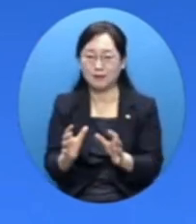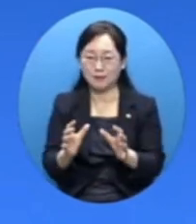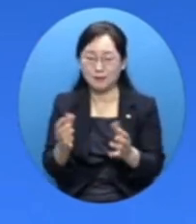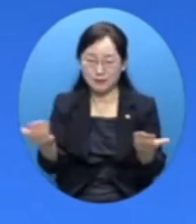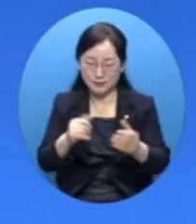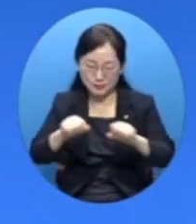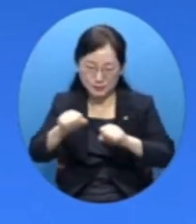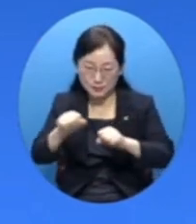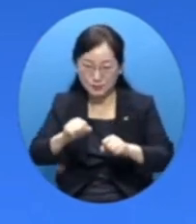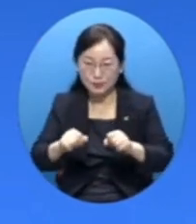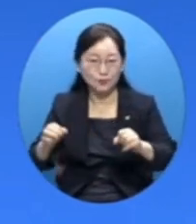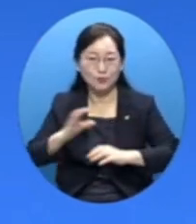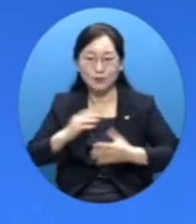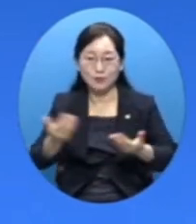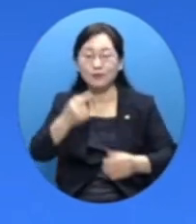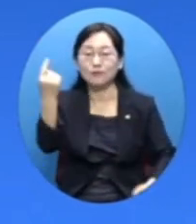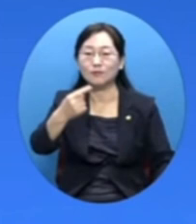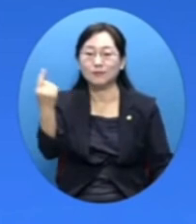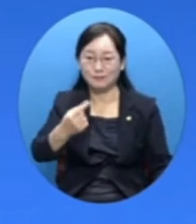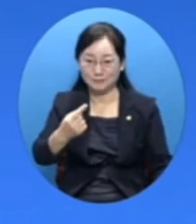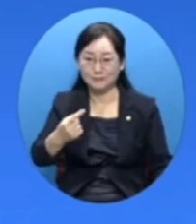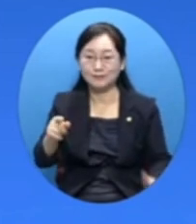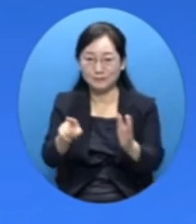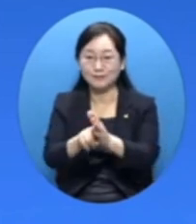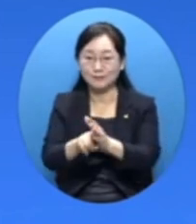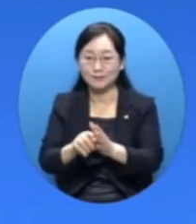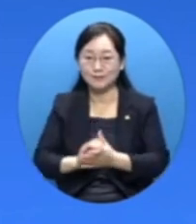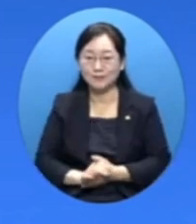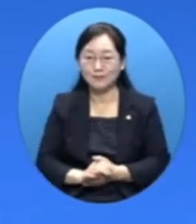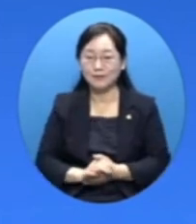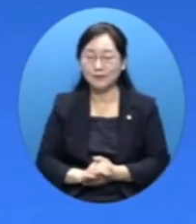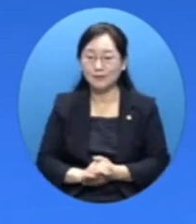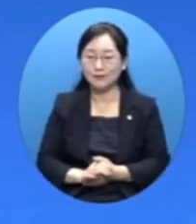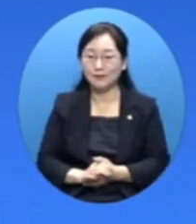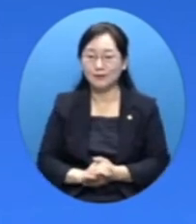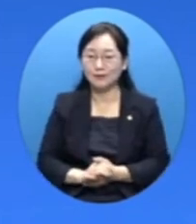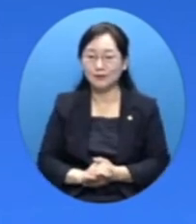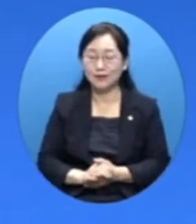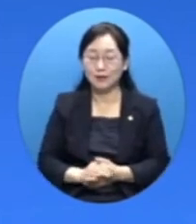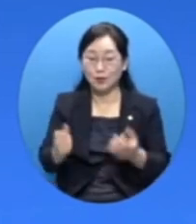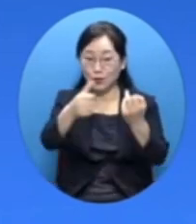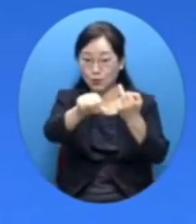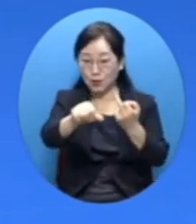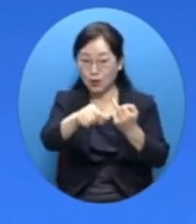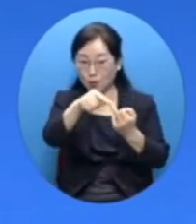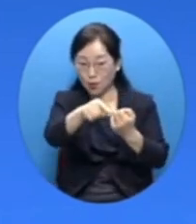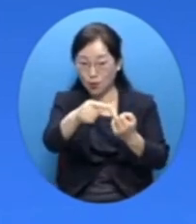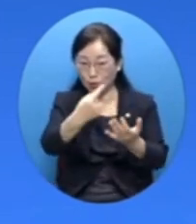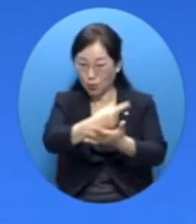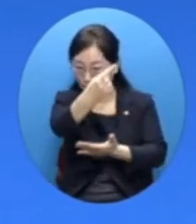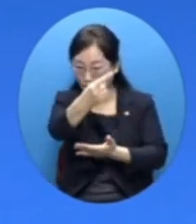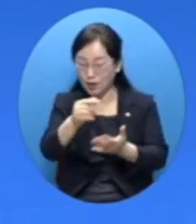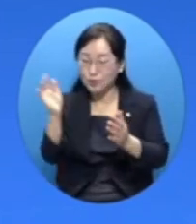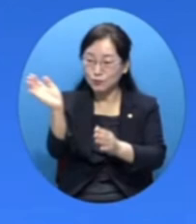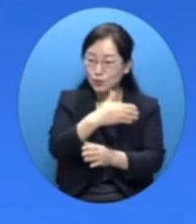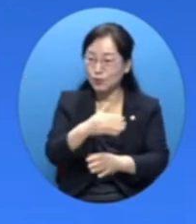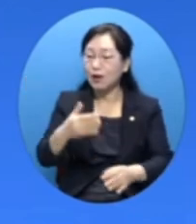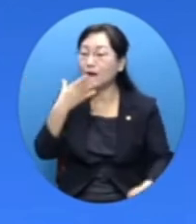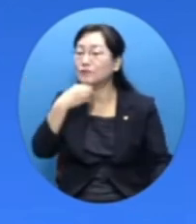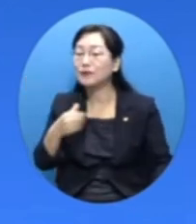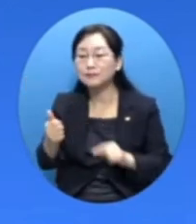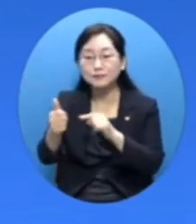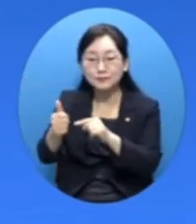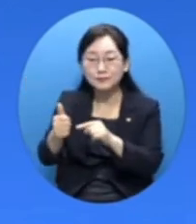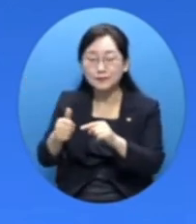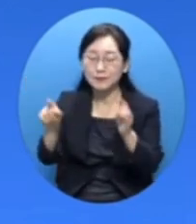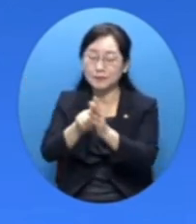나갈 때 하나님 놀라운 역사가 우리 상운데 나타나게 되는 것입니다 아멘 조화로이 떠나고 난 다음 아브라함이